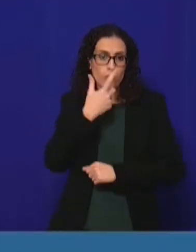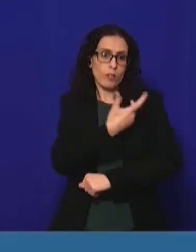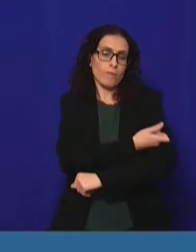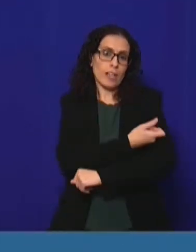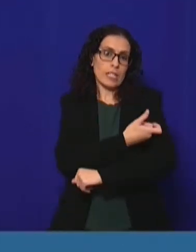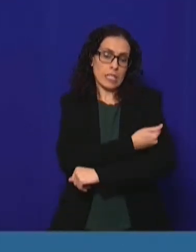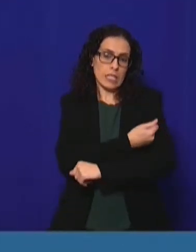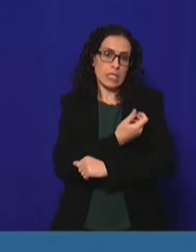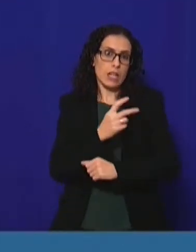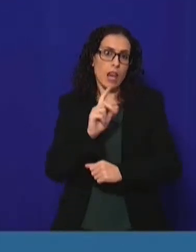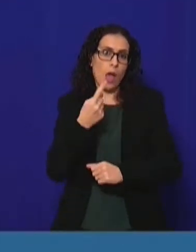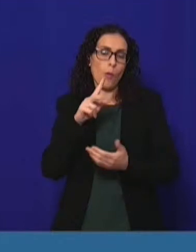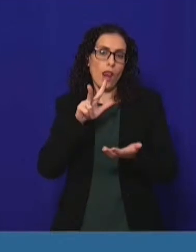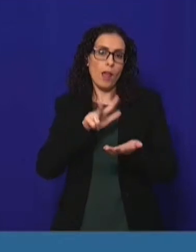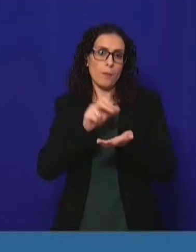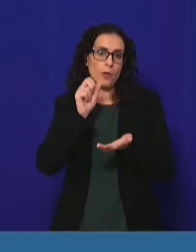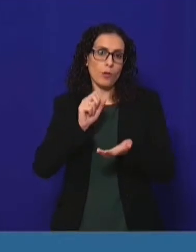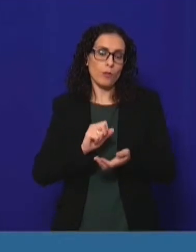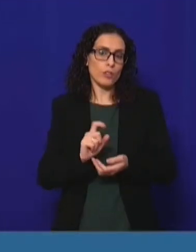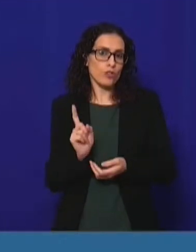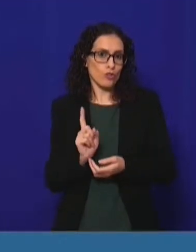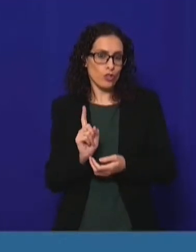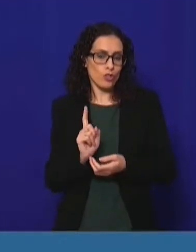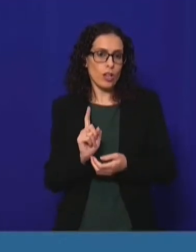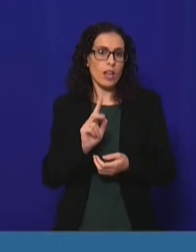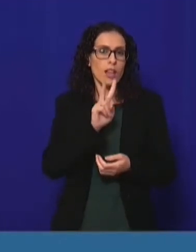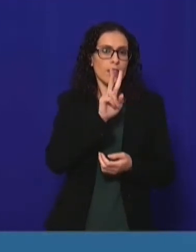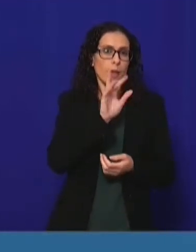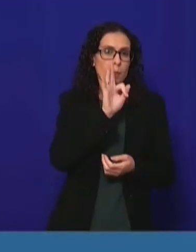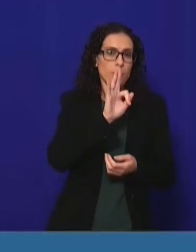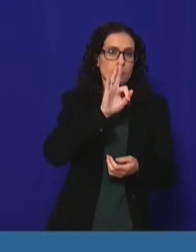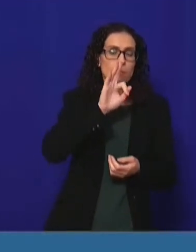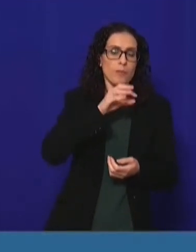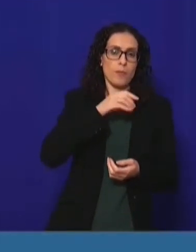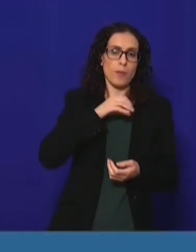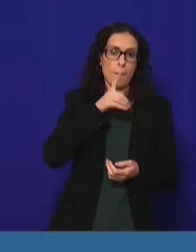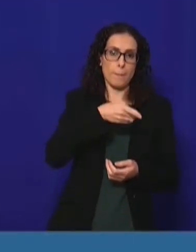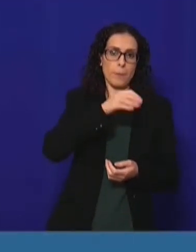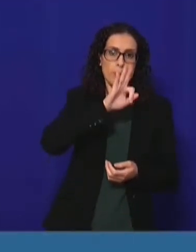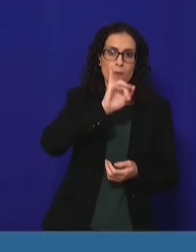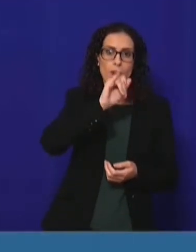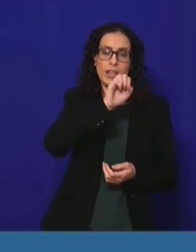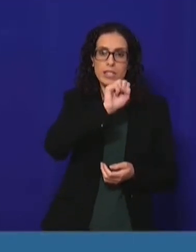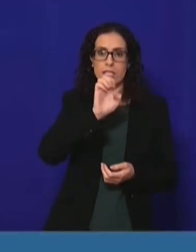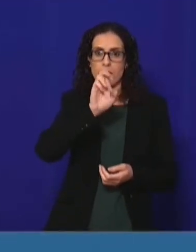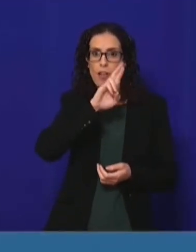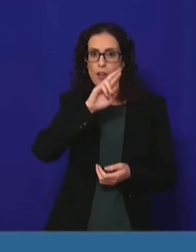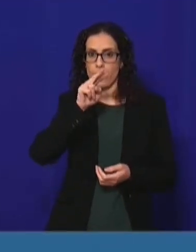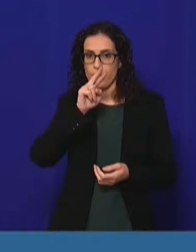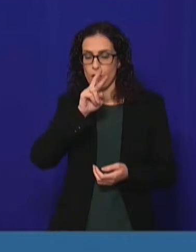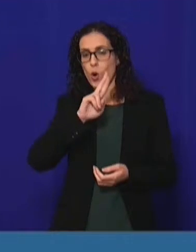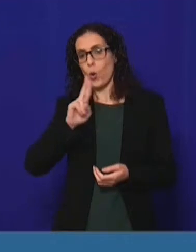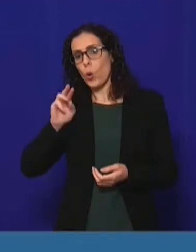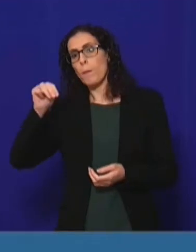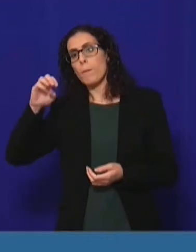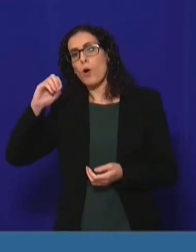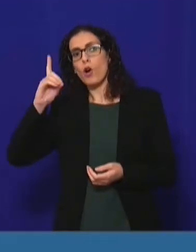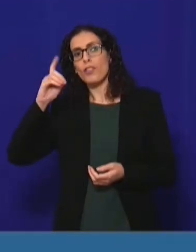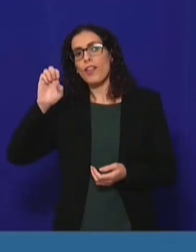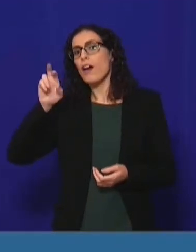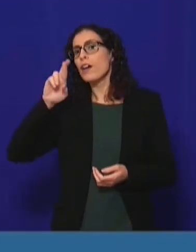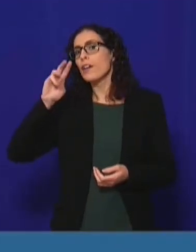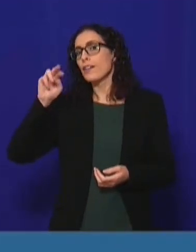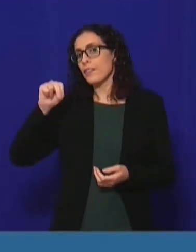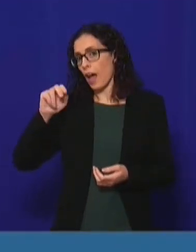ħajġu liċenzjati, kemm dik tal-Pfizer kif ukoll dik tal-Moderna, dawn iridu jingħataw żewġ dożi. Allura aħna il-pjan tagħna